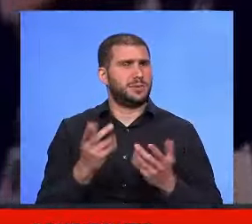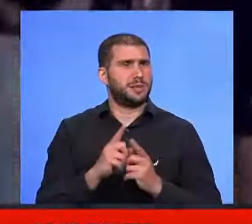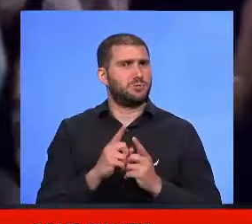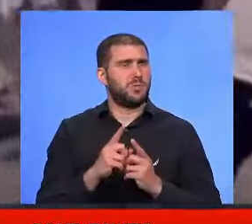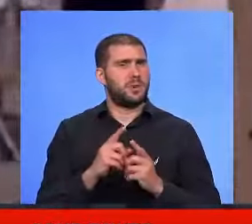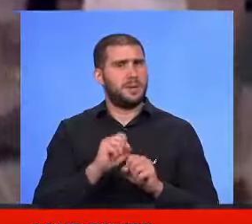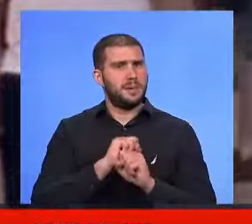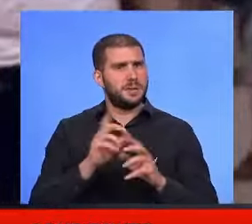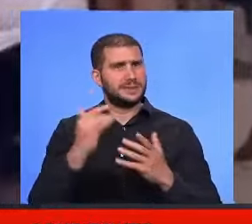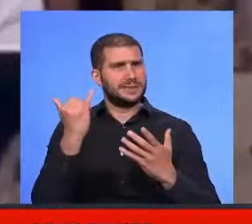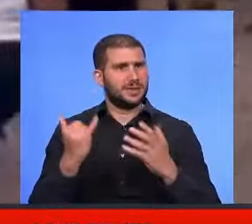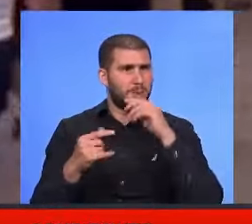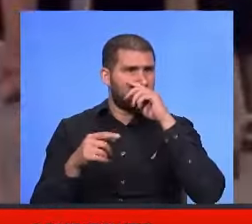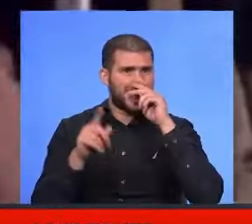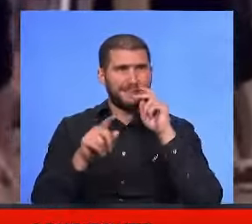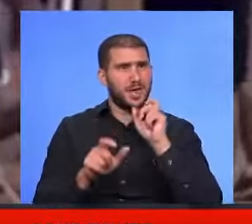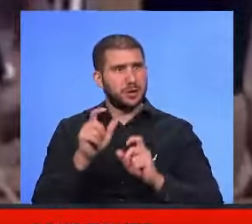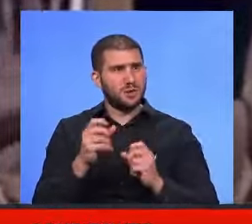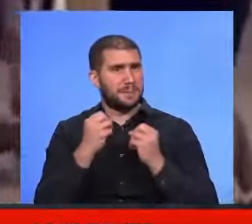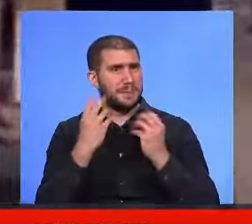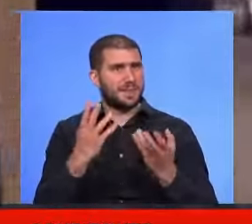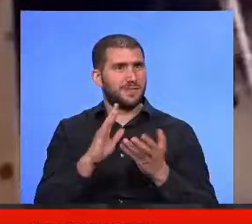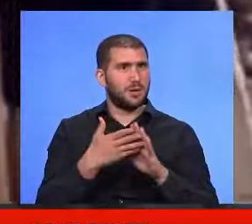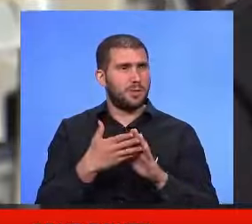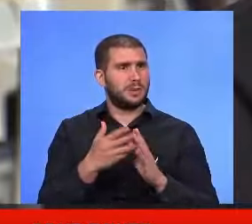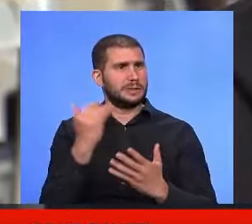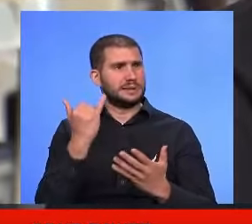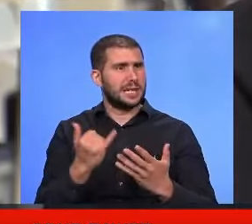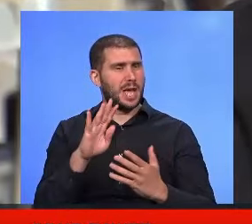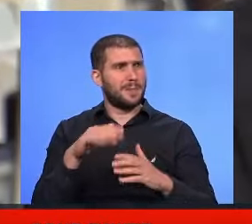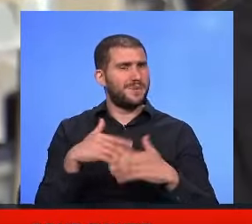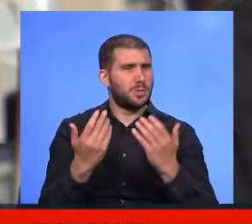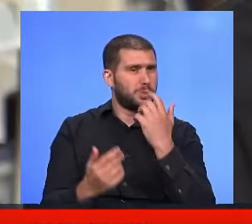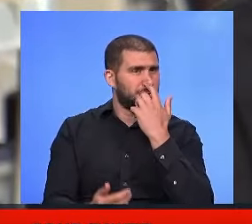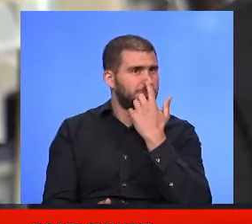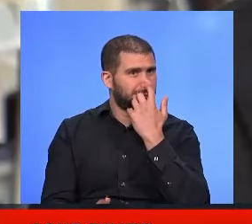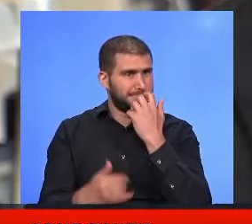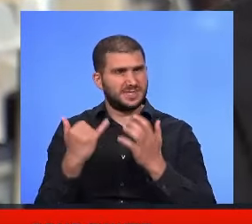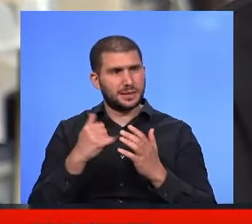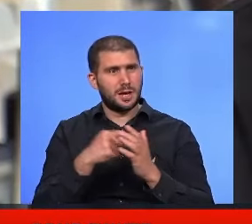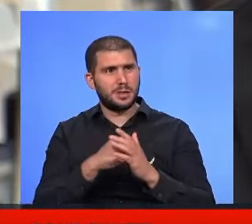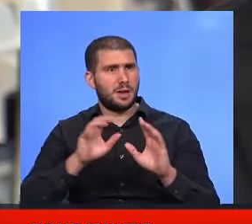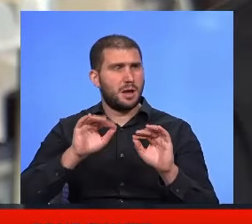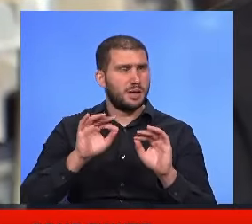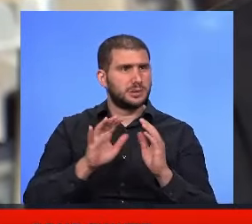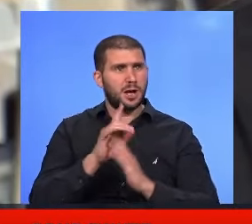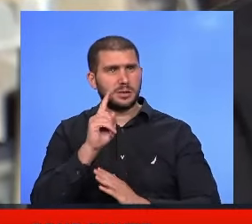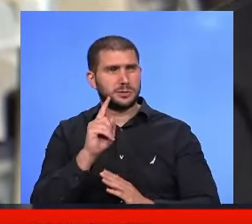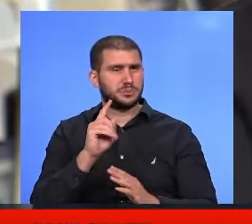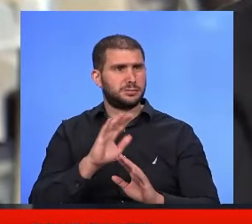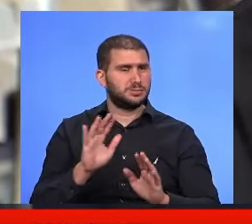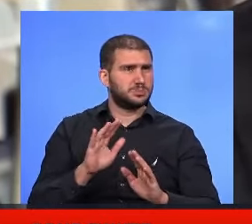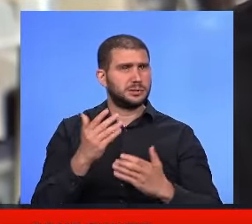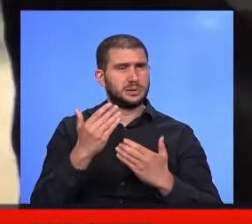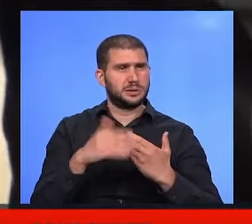מהלייב, ציור, אלפי אנשים, מדהים, כאילו. התחלתי לצייר ב-4 לפנות בוקר, ציירתי עד